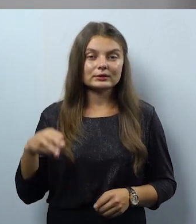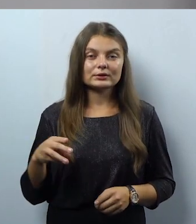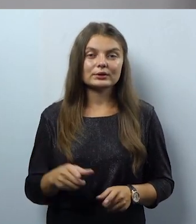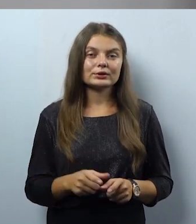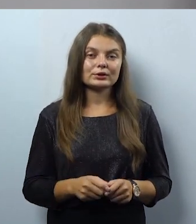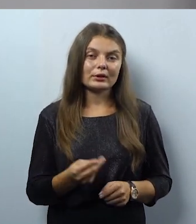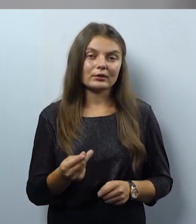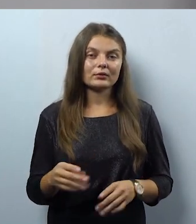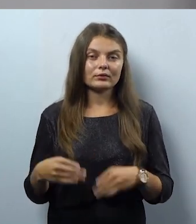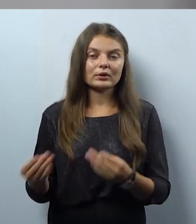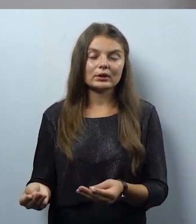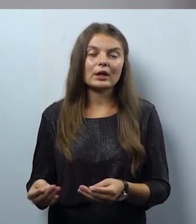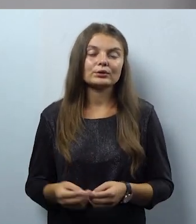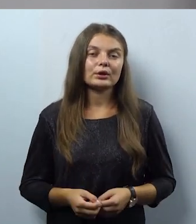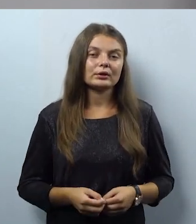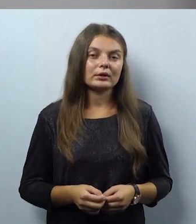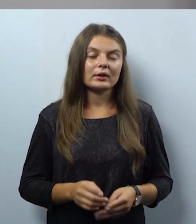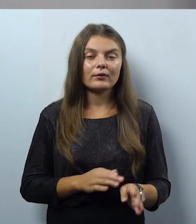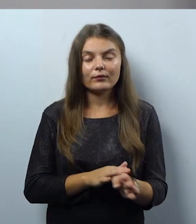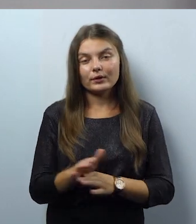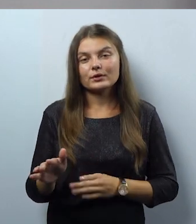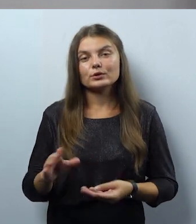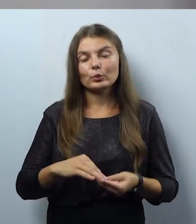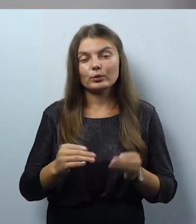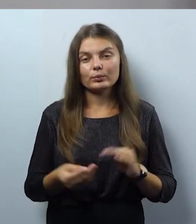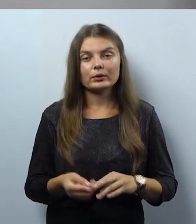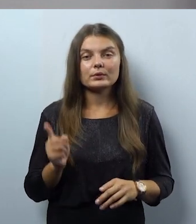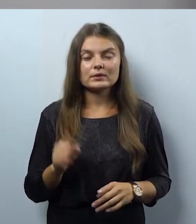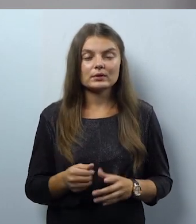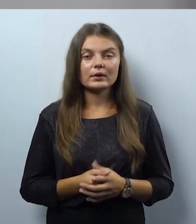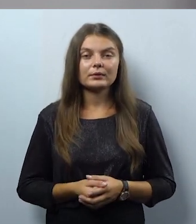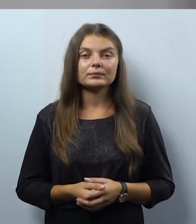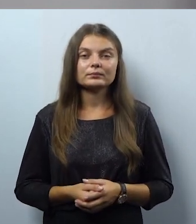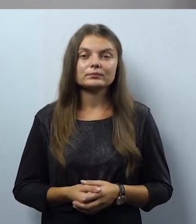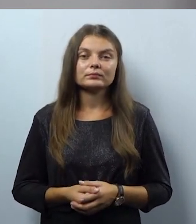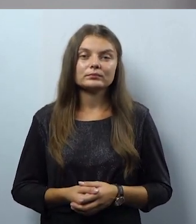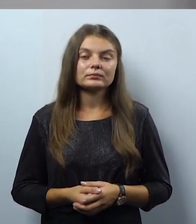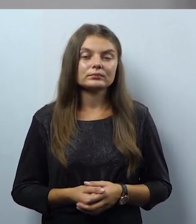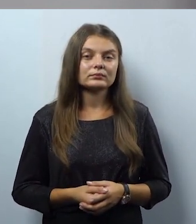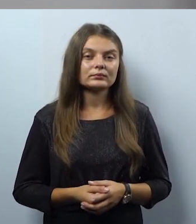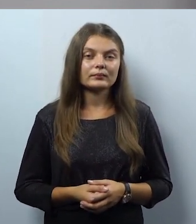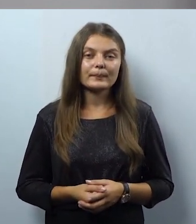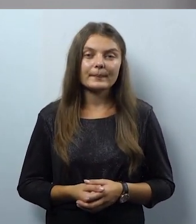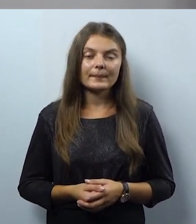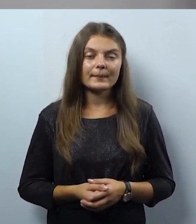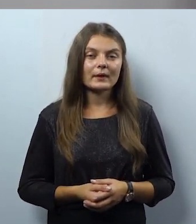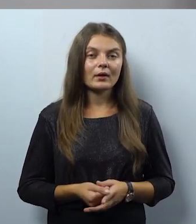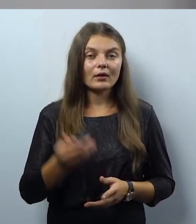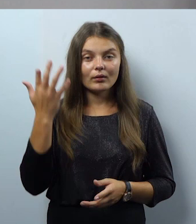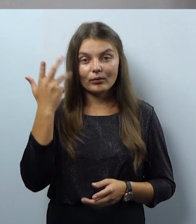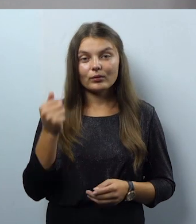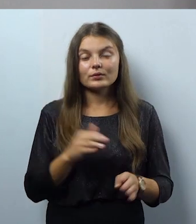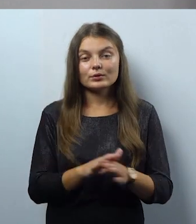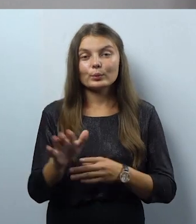2.5 роки, здається, ну, коло 3, екологічне, виїзне екологічне засідання обласної ради в нашому місті, при